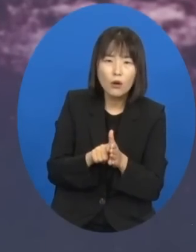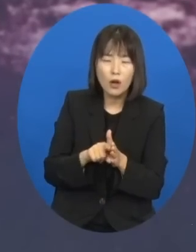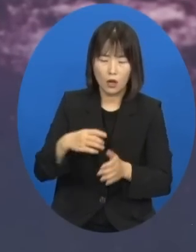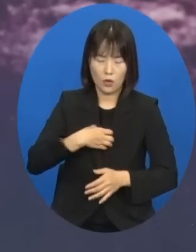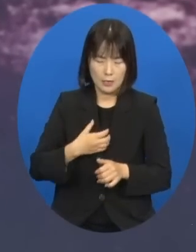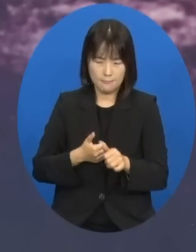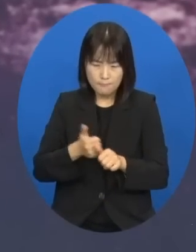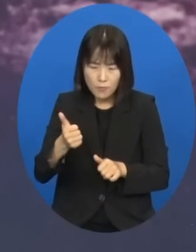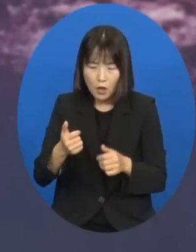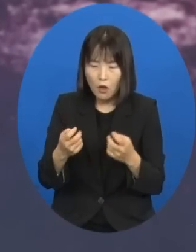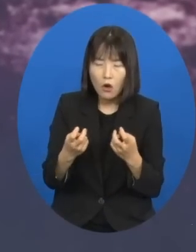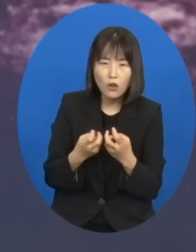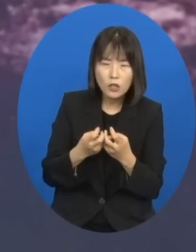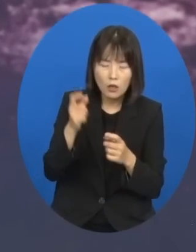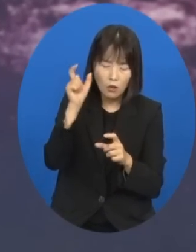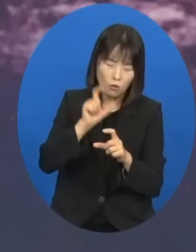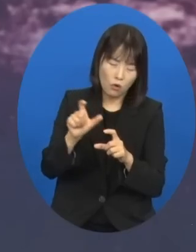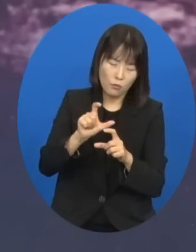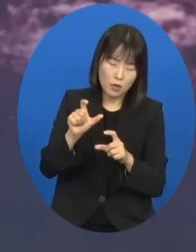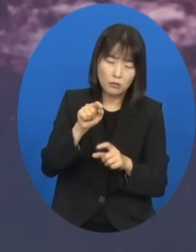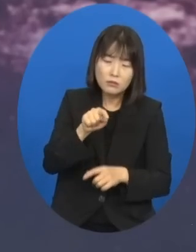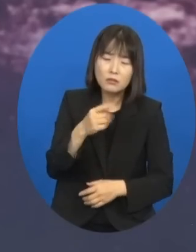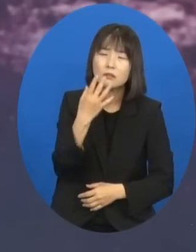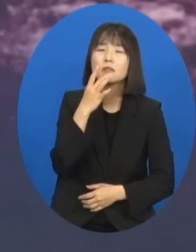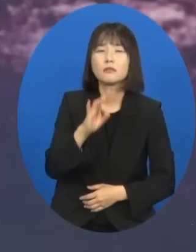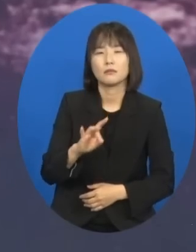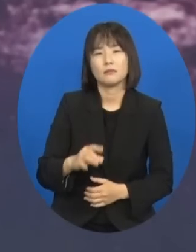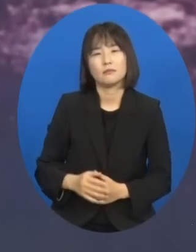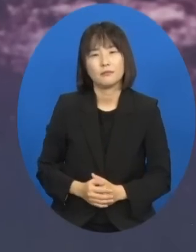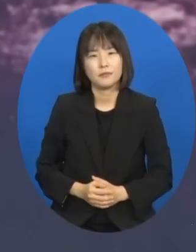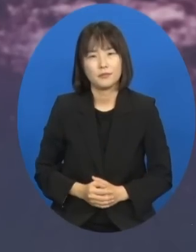극복할 수 있을까를 고민하는 것이 당연한 것입니다.